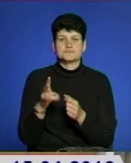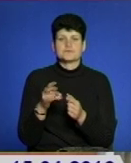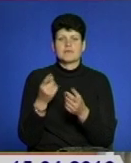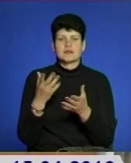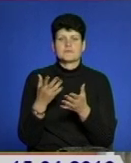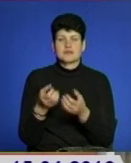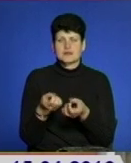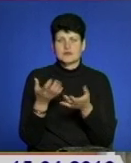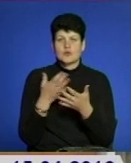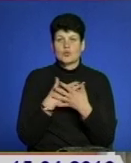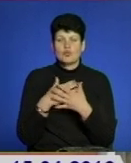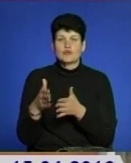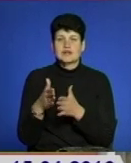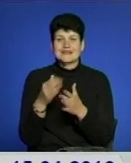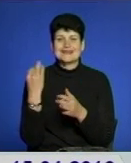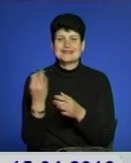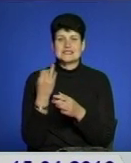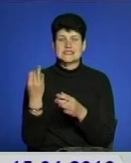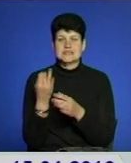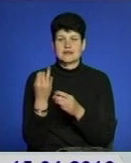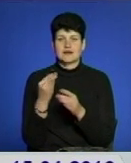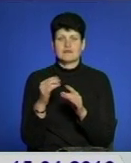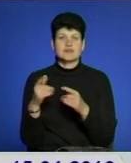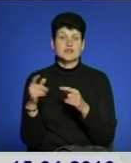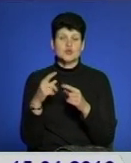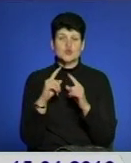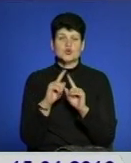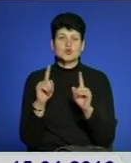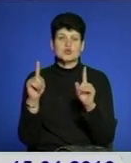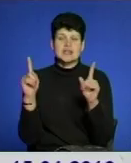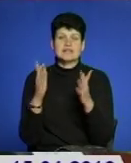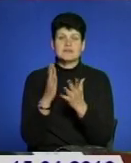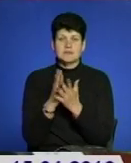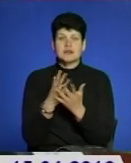любовною лінією і цікавими сюжетними перипетіями. Він, без сумніву, знайде